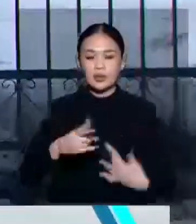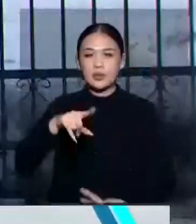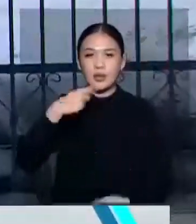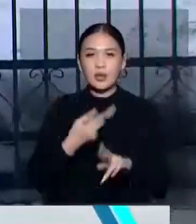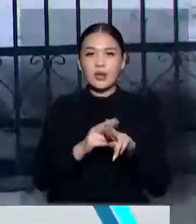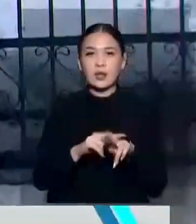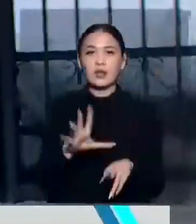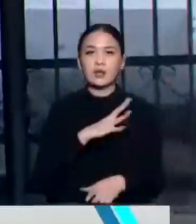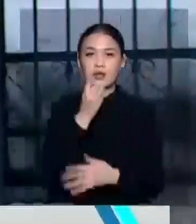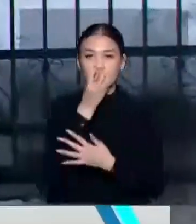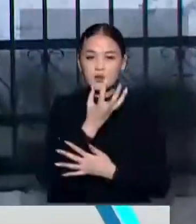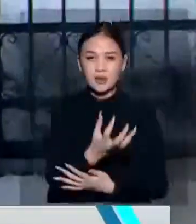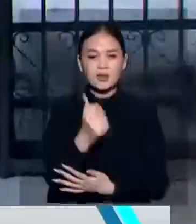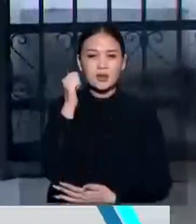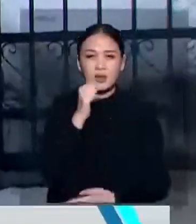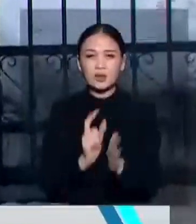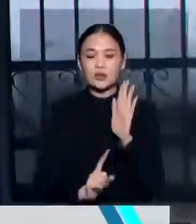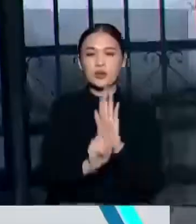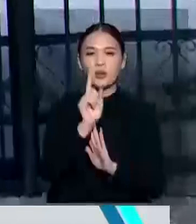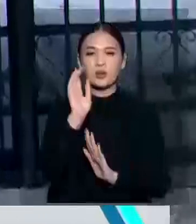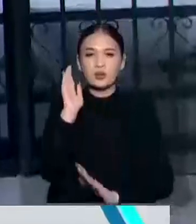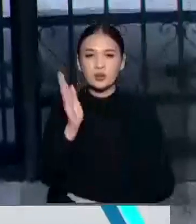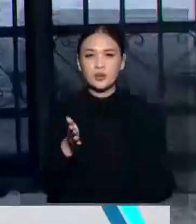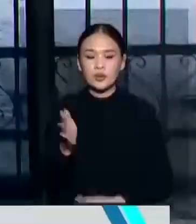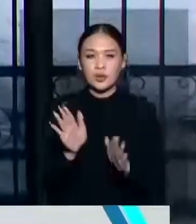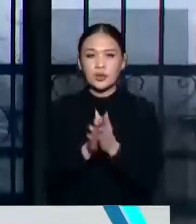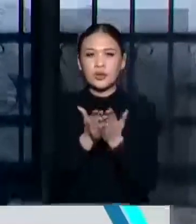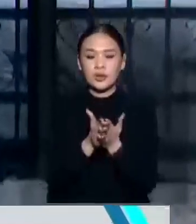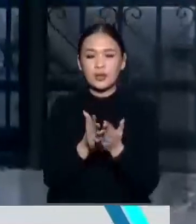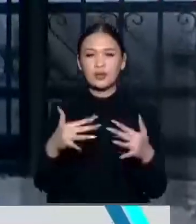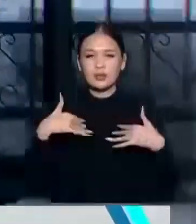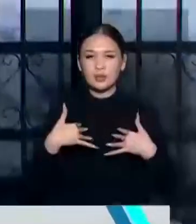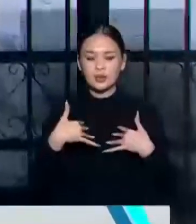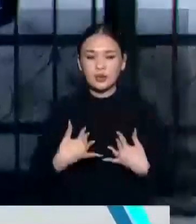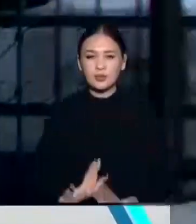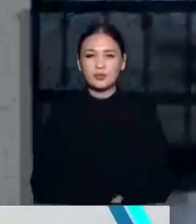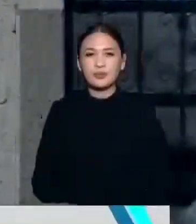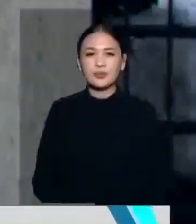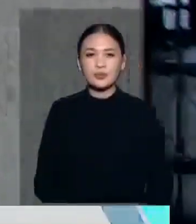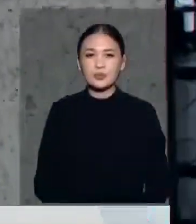и возложить цветы завтрашнего дня будет доступна книга для пожеланий